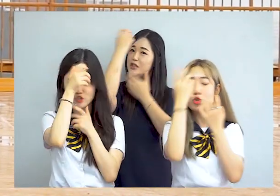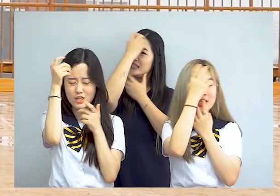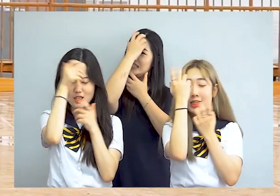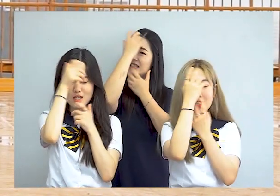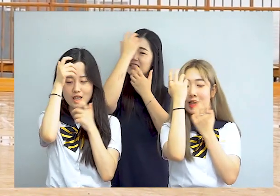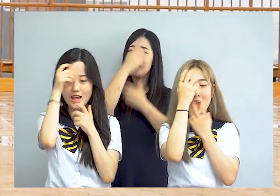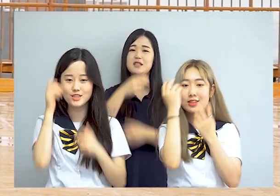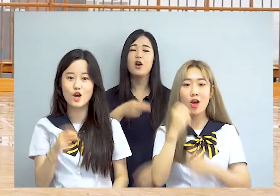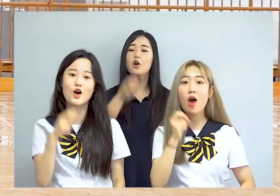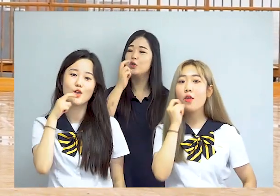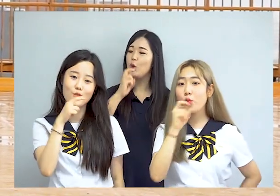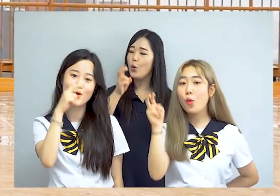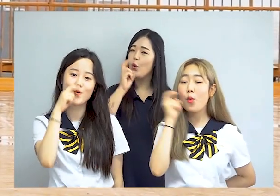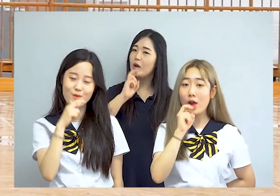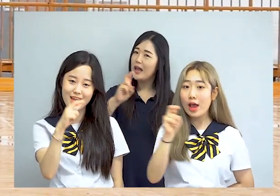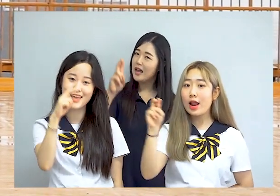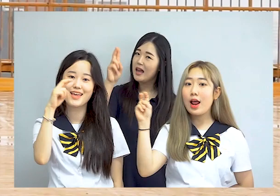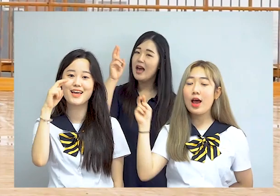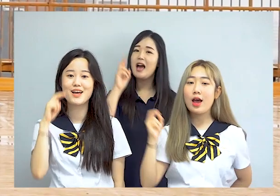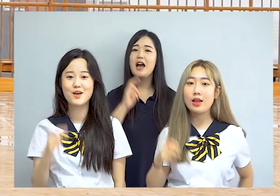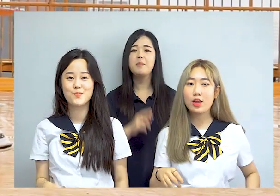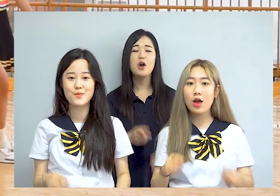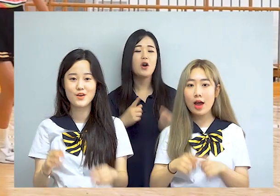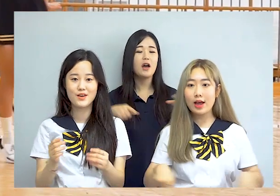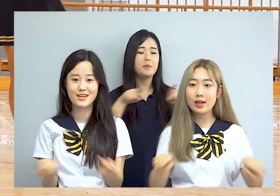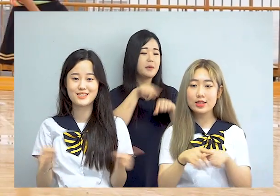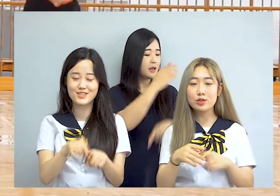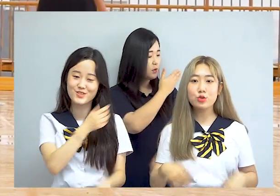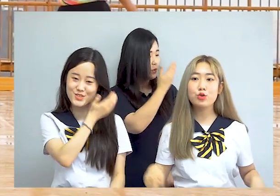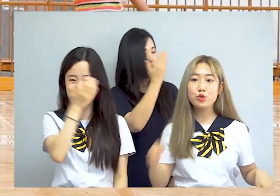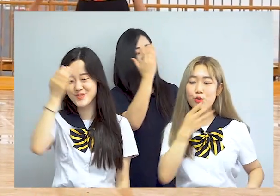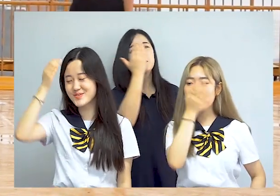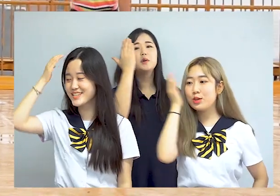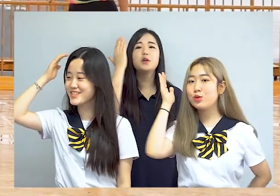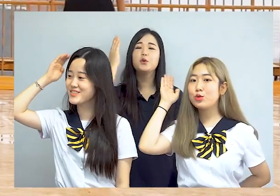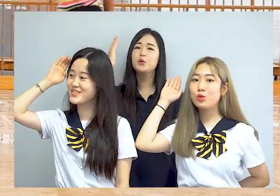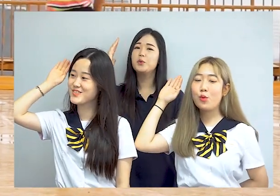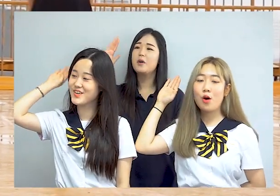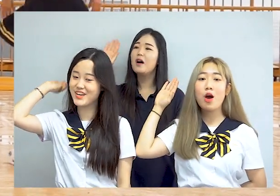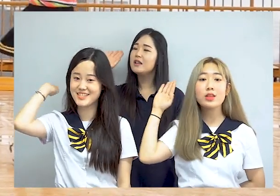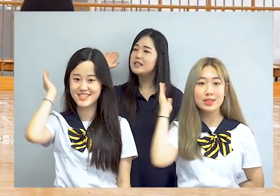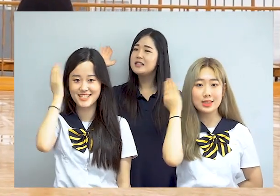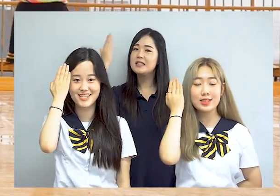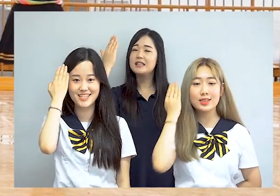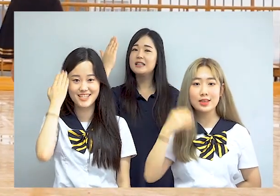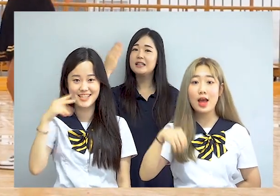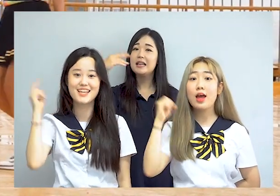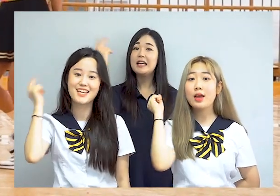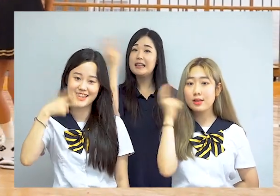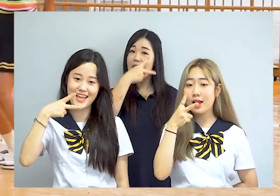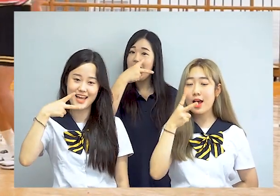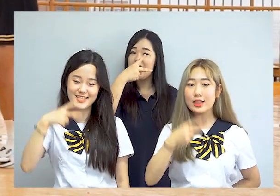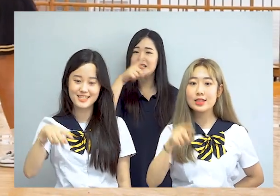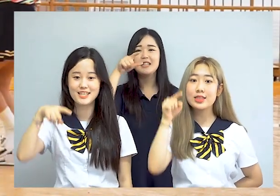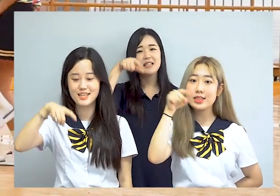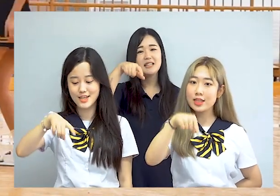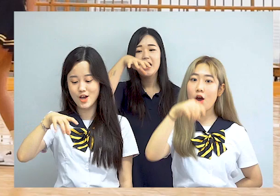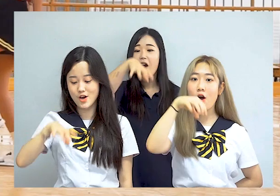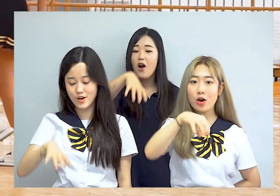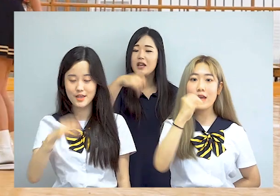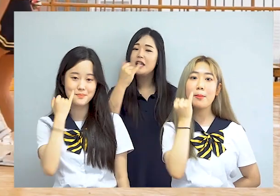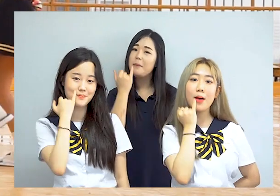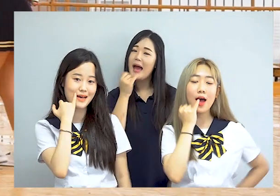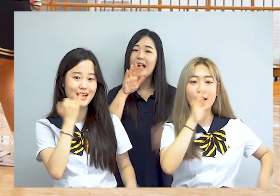파도에 취해서 노래하며 같은 꿈을 꾸었지.